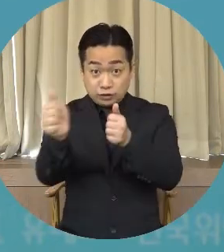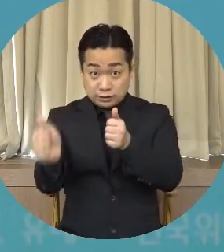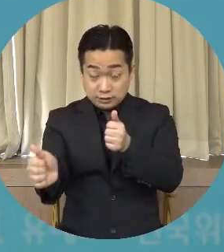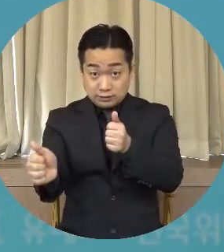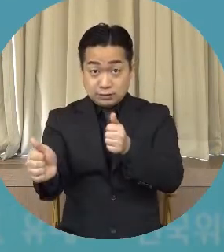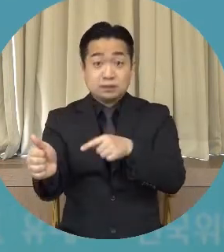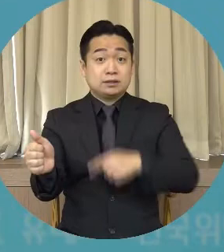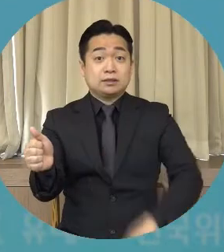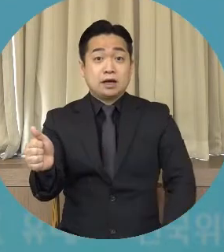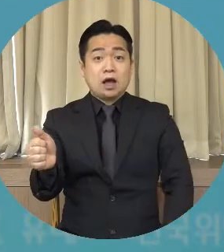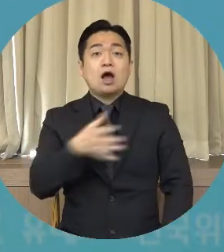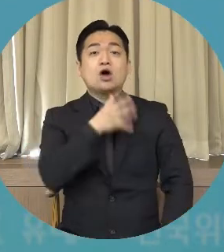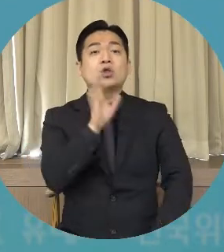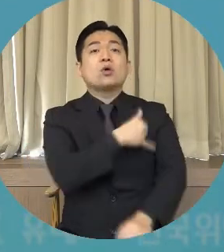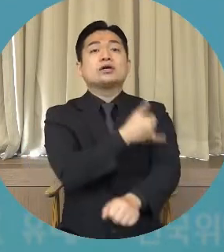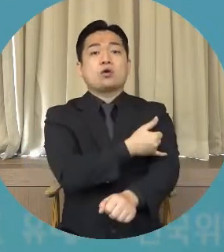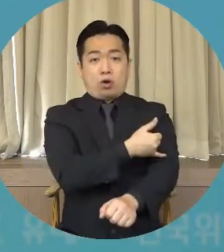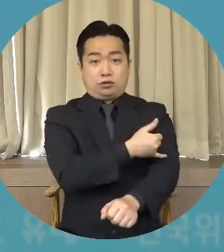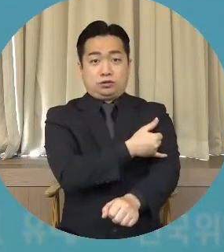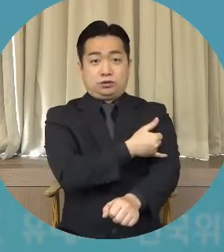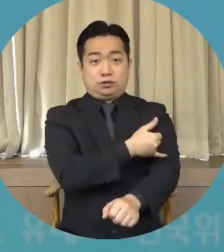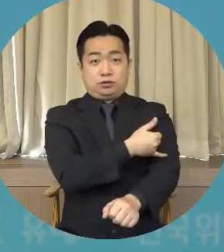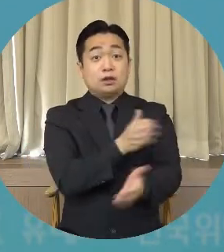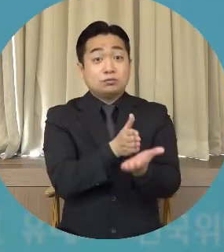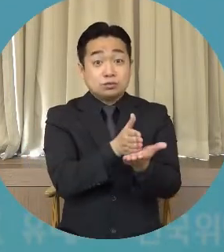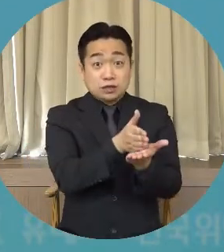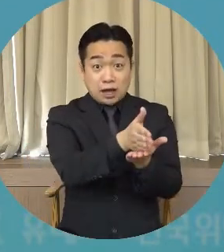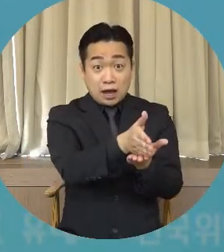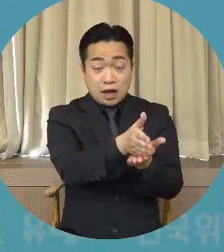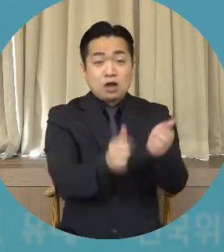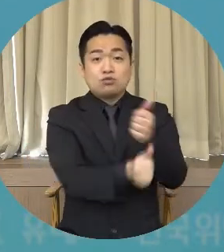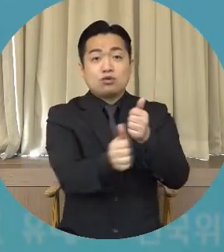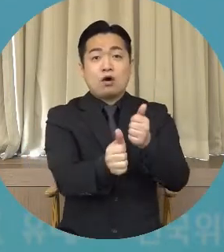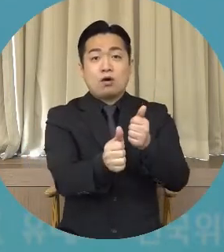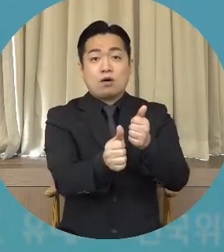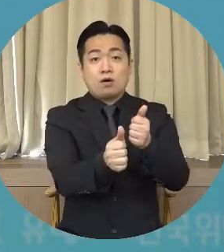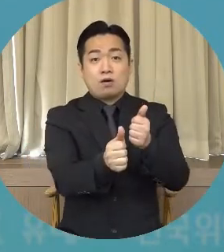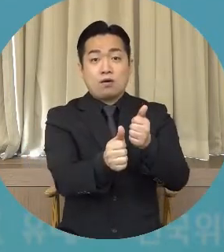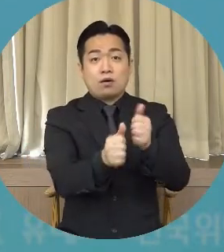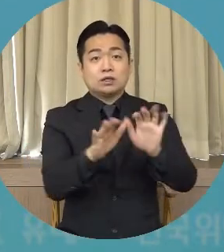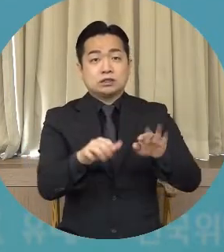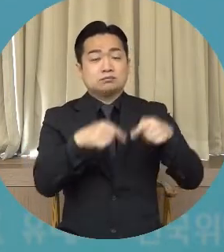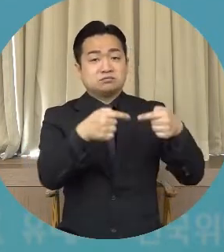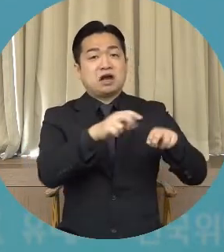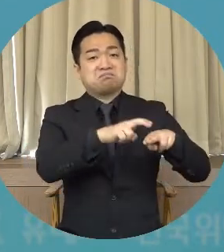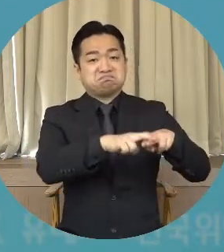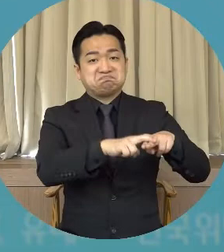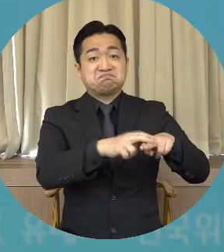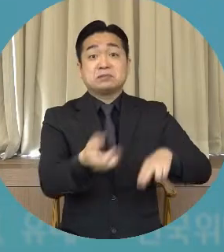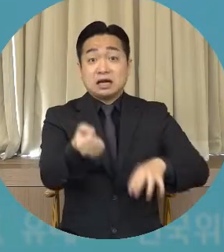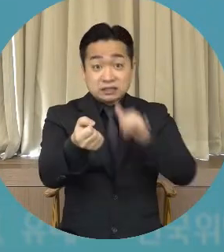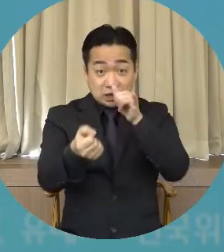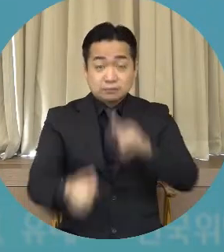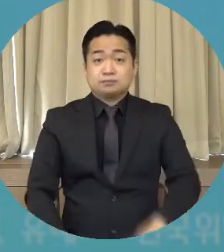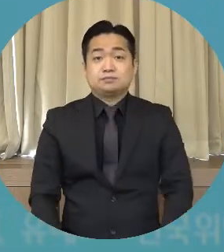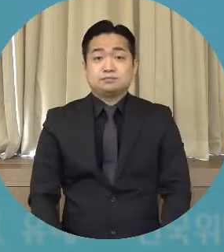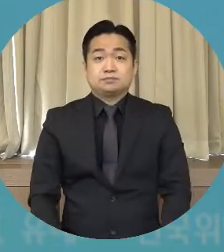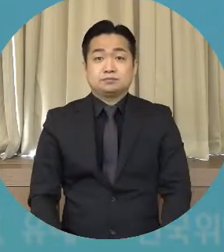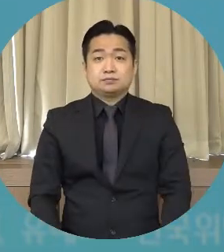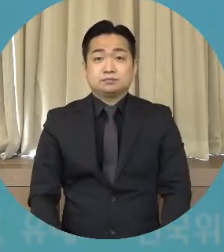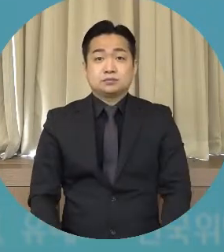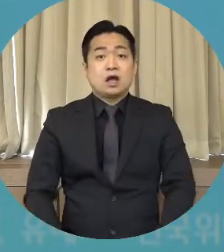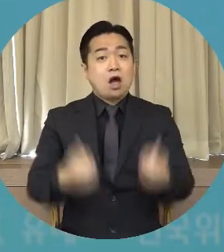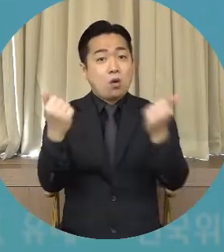이 노인인권 쪽의 그 위원회에 체어펄슨을 하고 계시고 또 OAWGA에